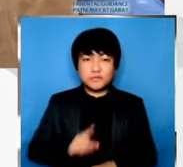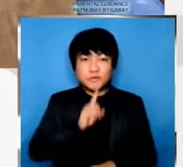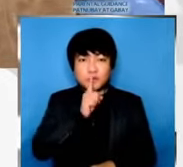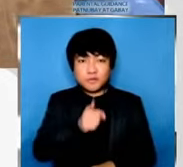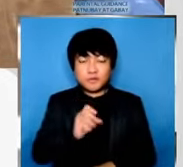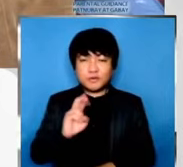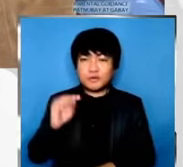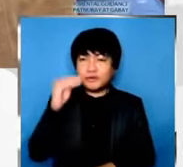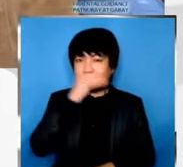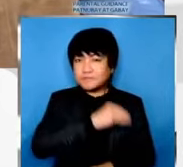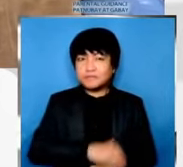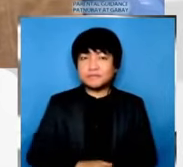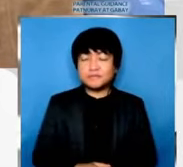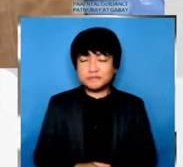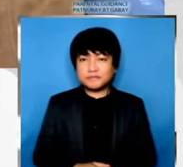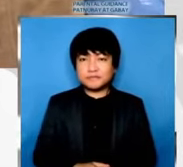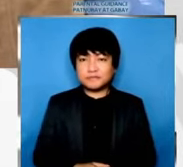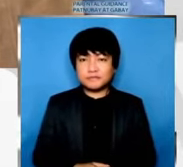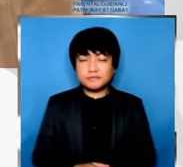lie?